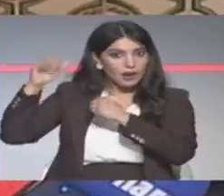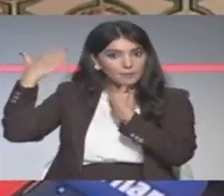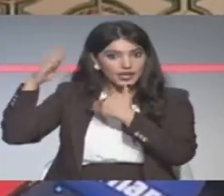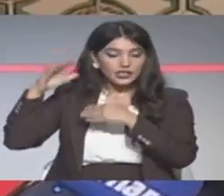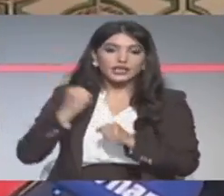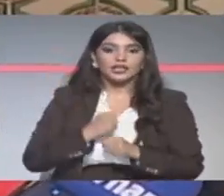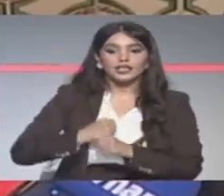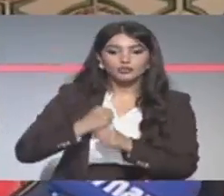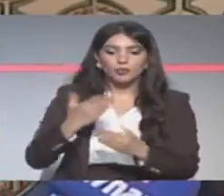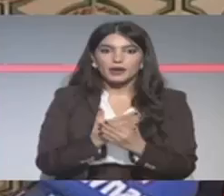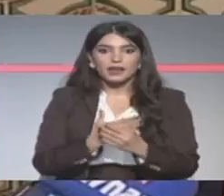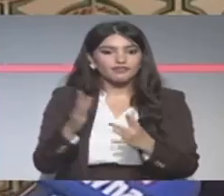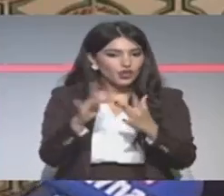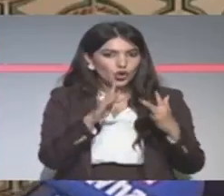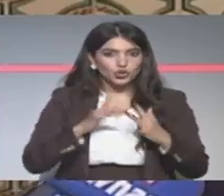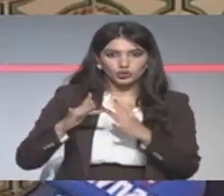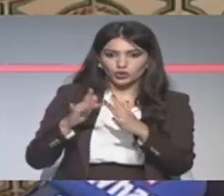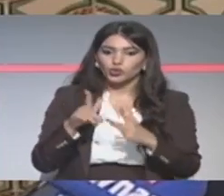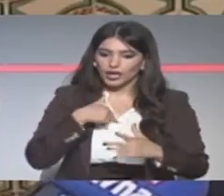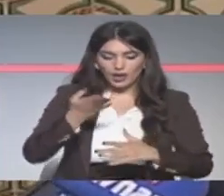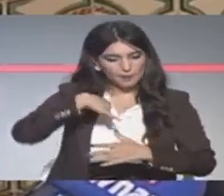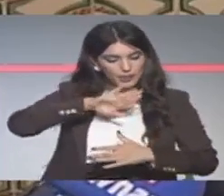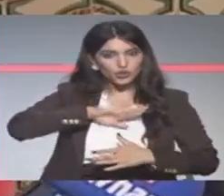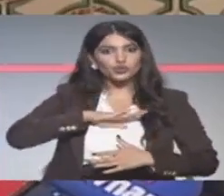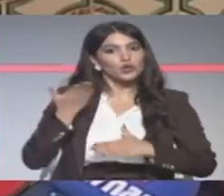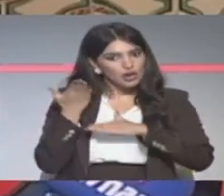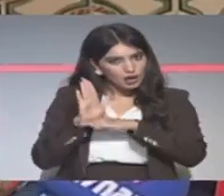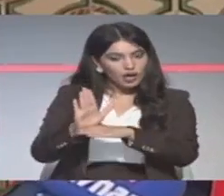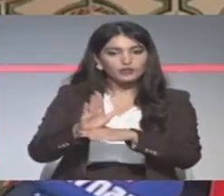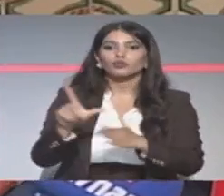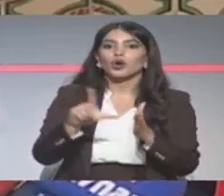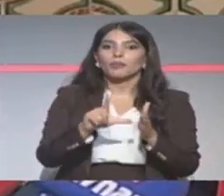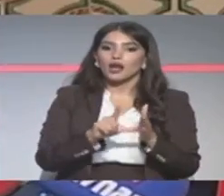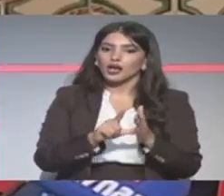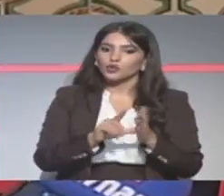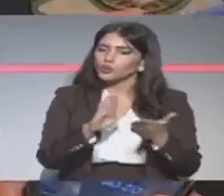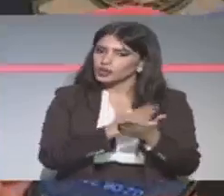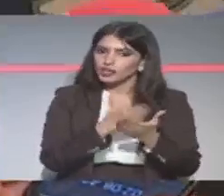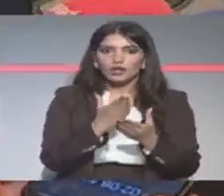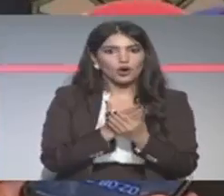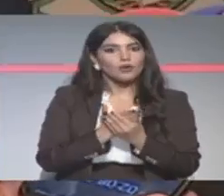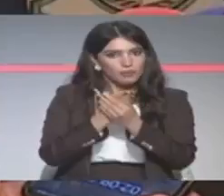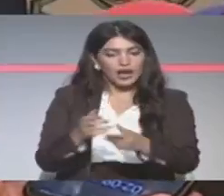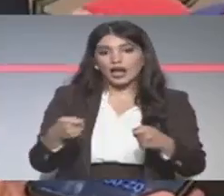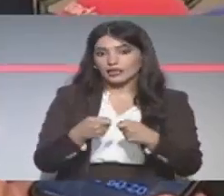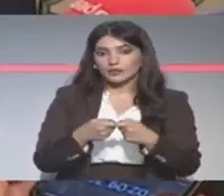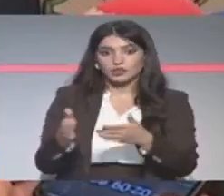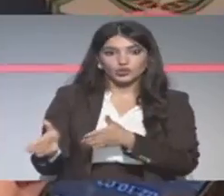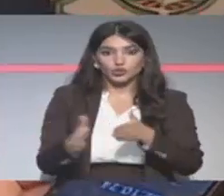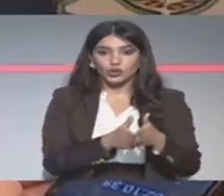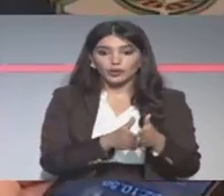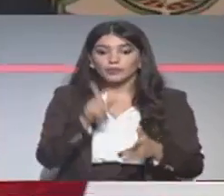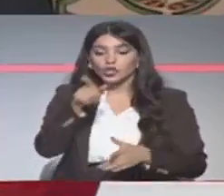بالملفات الاقتصادية، وأحنا نأخذوا على عاتقنا كوننا نوفر لهم الإطار القانوني والترتيبي الملائم. قراءة مصالح تونس أينما